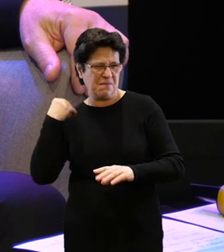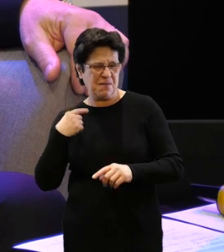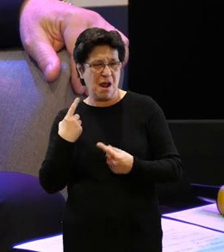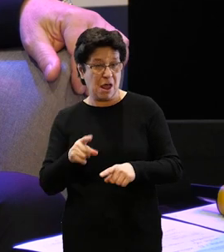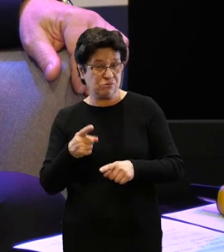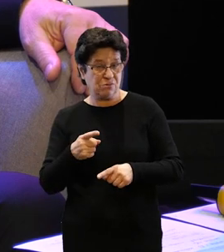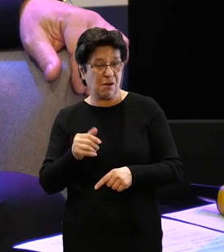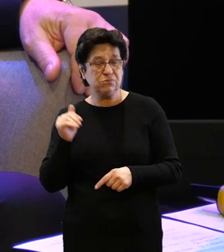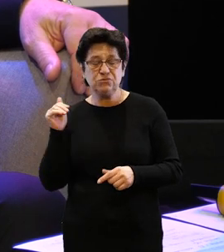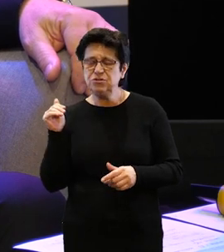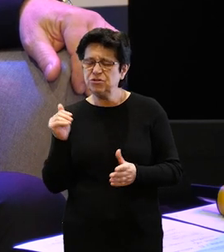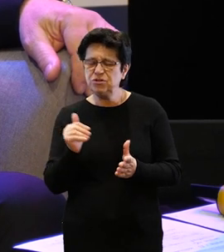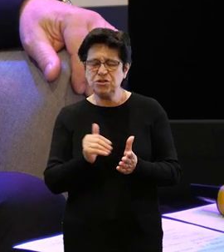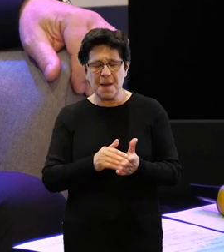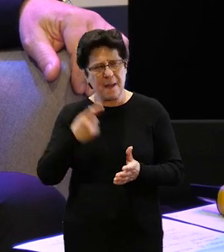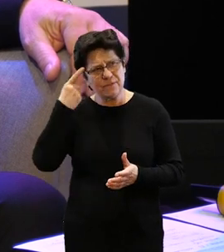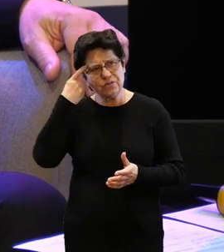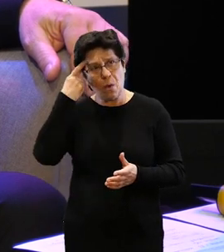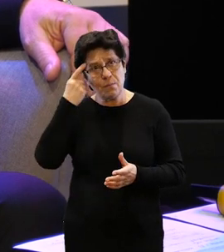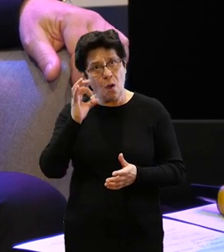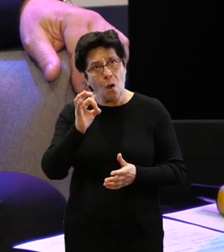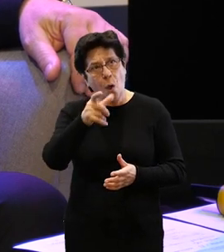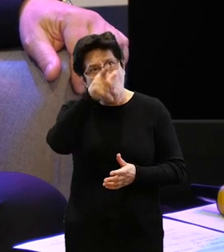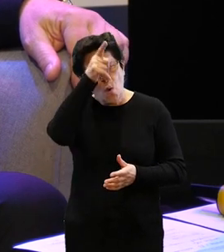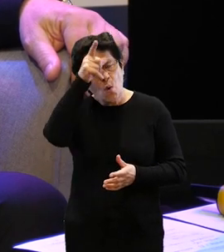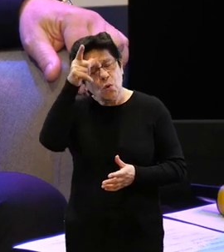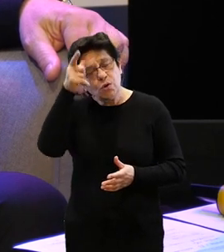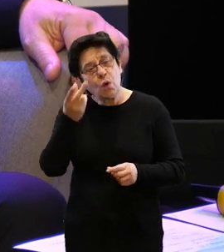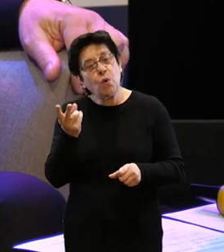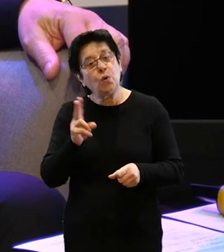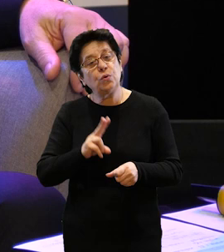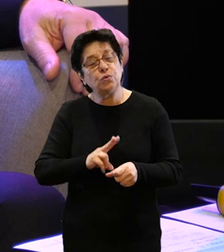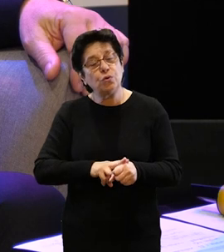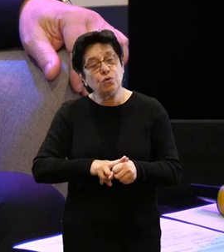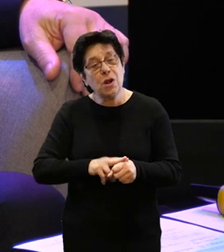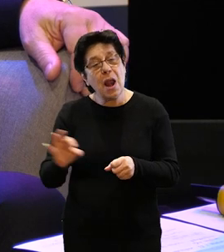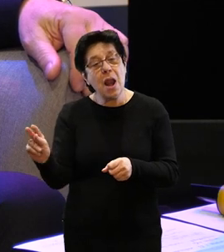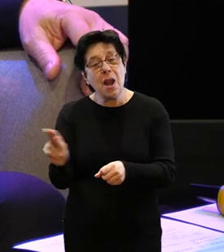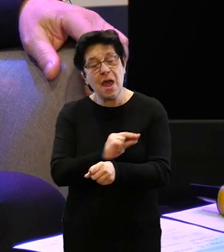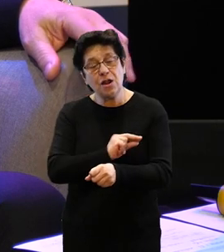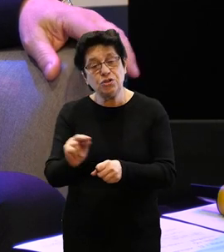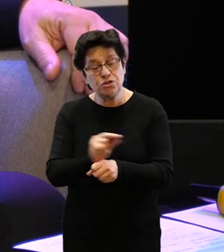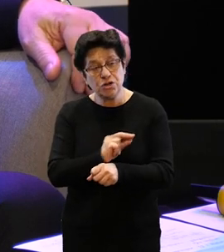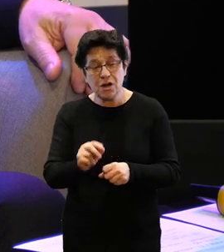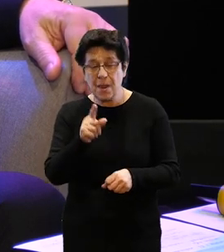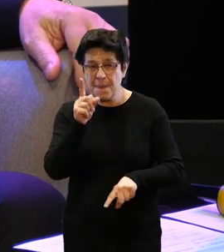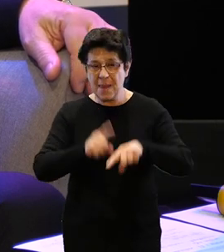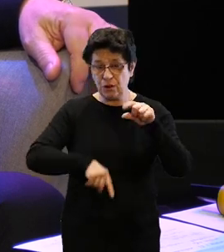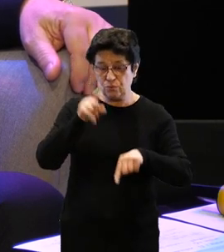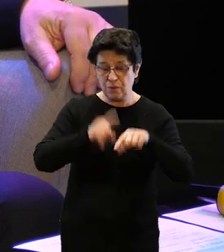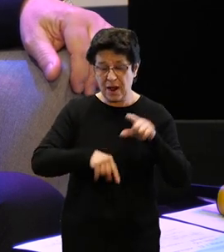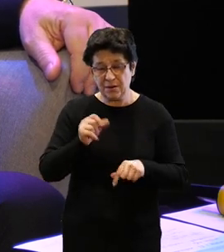trzeba wspomnieć o ludziach którzy uprawiali medycynę niekonwencjonalną i na pewno jednym z nich był też